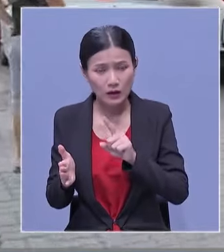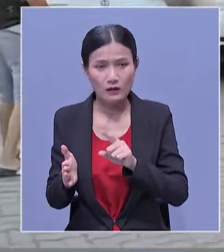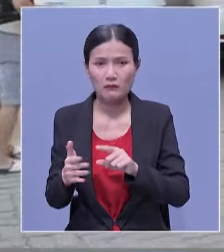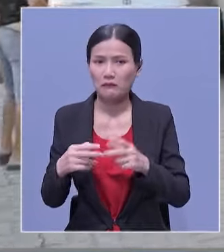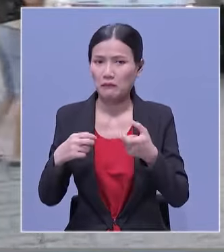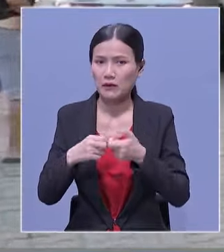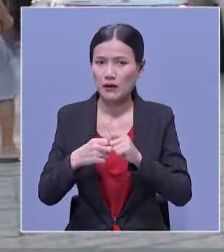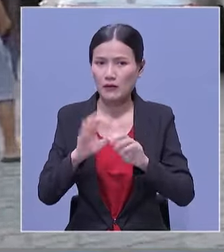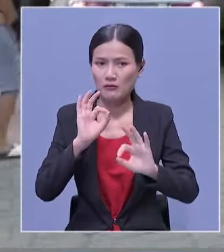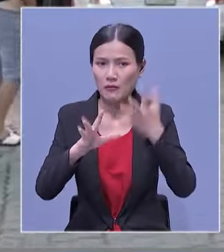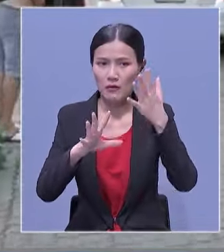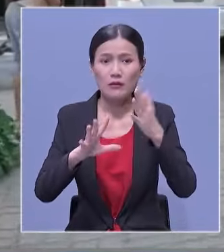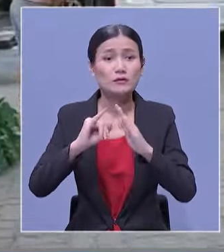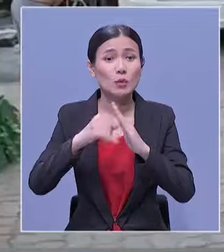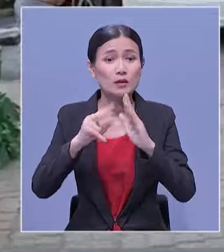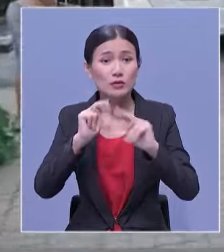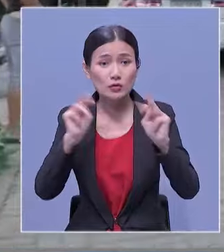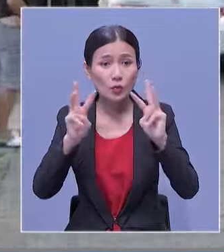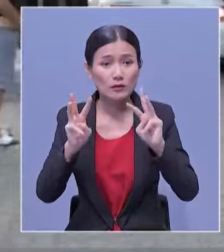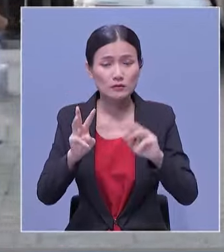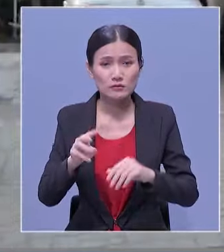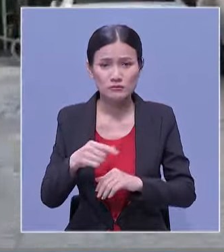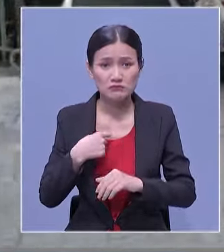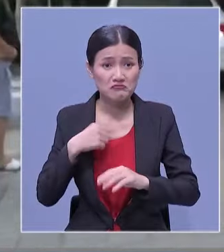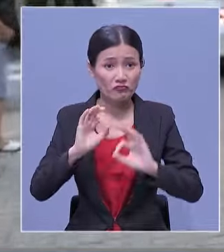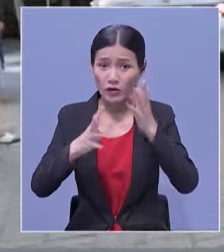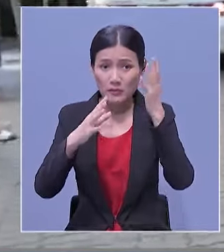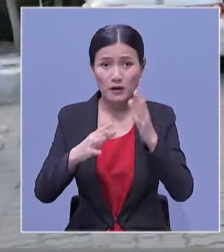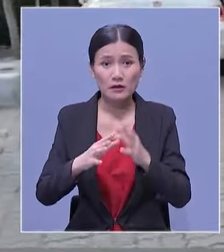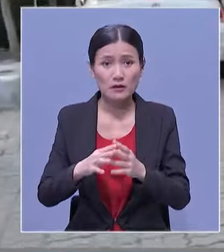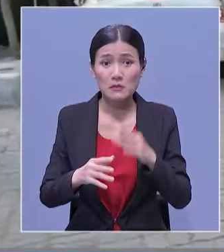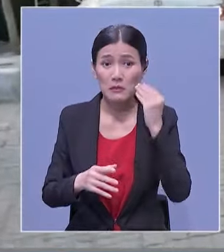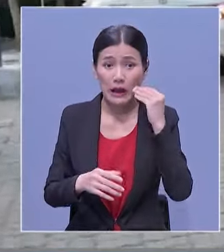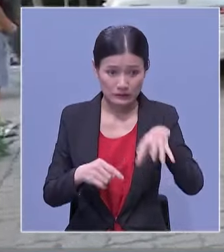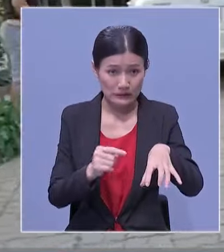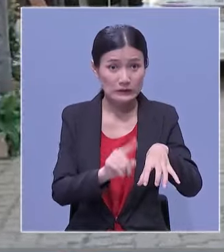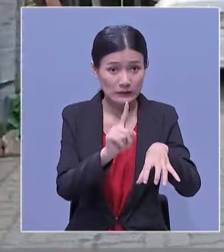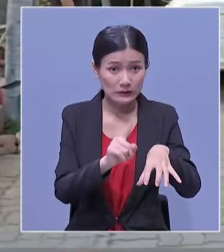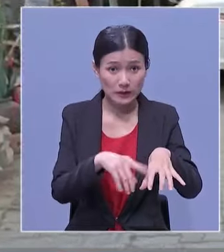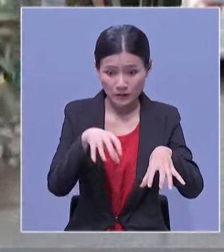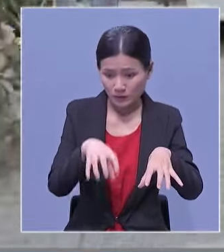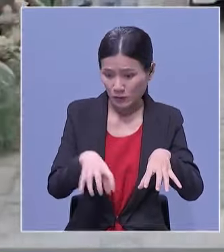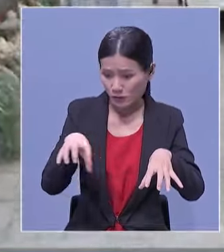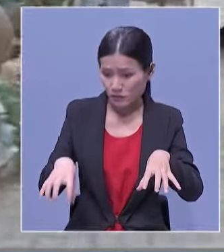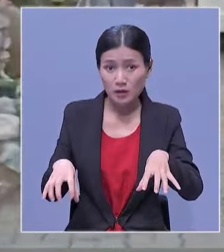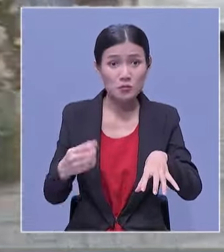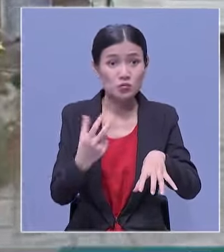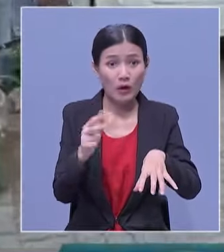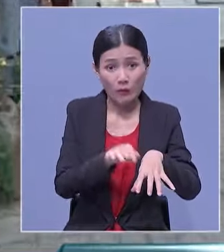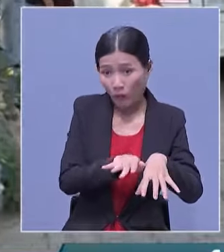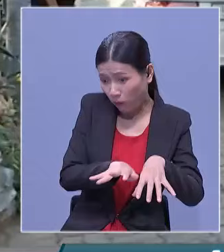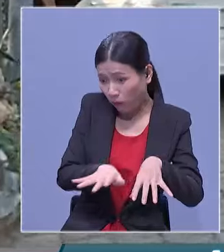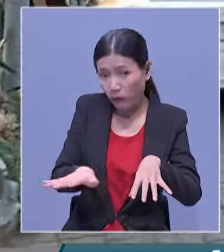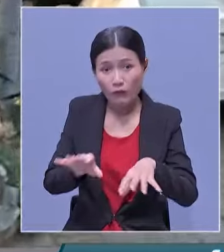านแล้วที่นั่นเป็นบ้านไม้พี่อามคุณผู้ชม เจอเพลิงเลยอ่ะ ลามไปถึง3หลังนะคะสาเหตุเนี่ยคาดว่าน่าจะมาจากการช